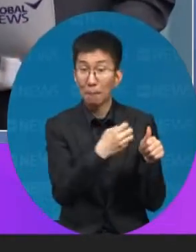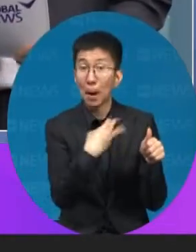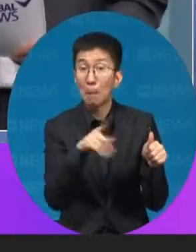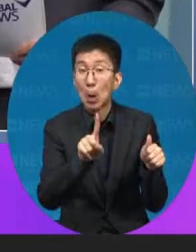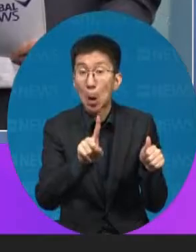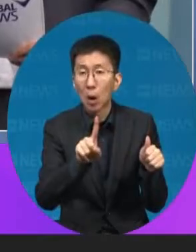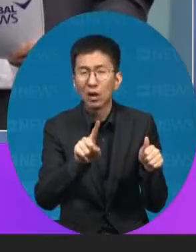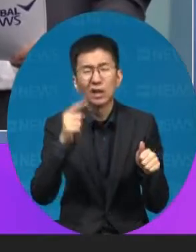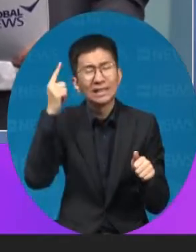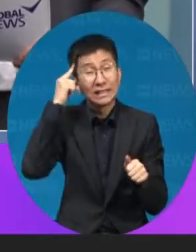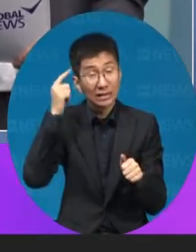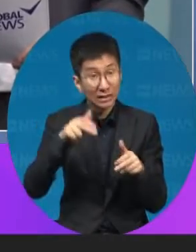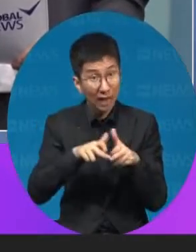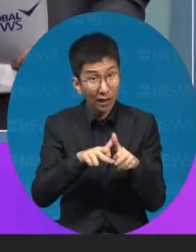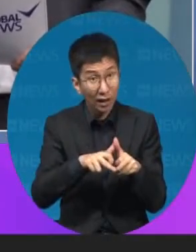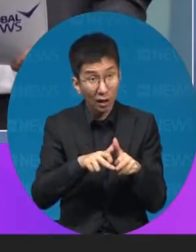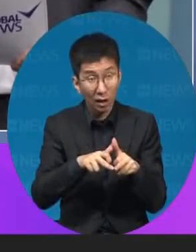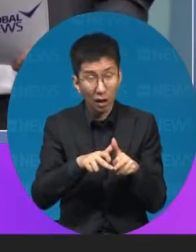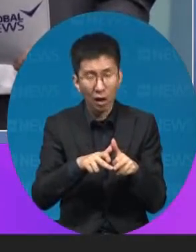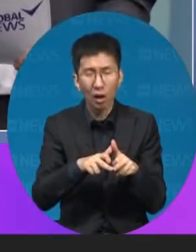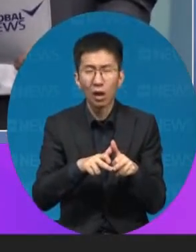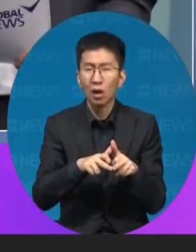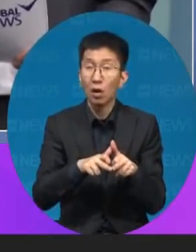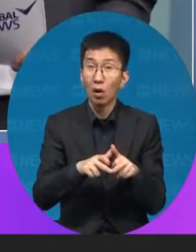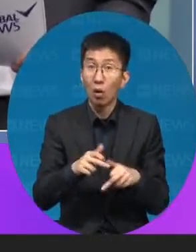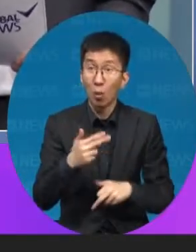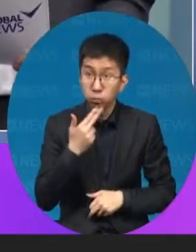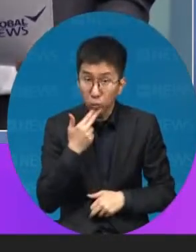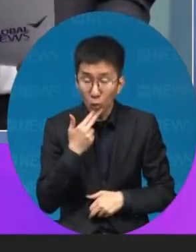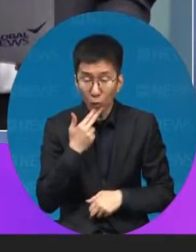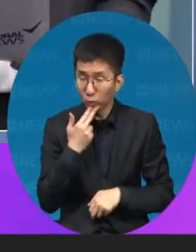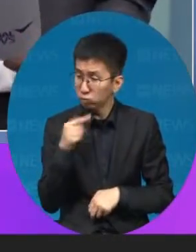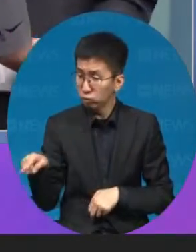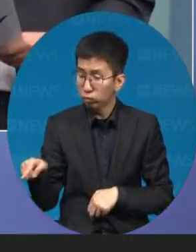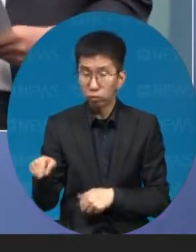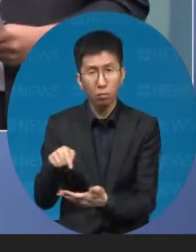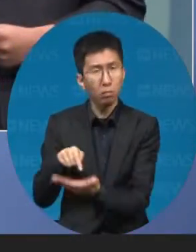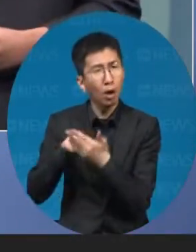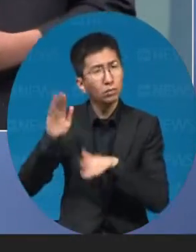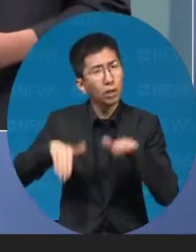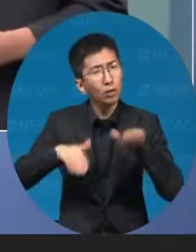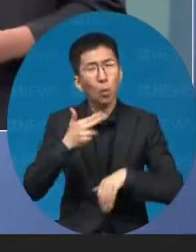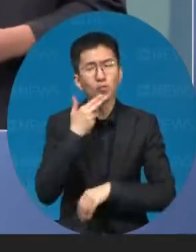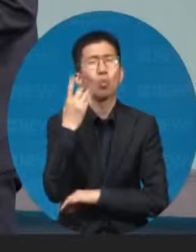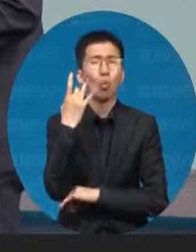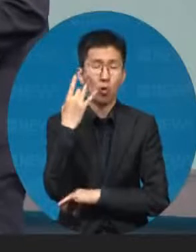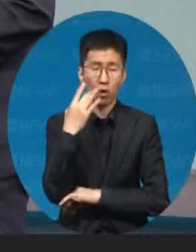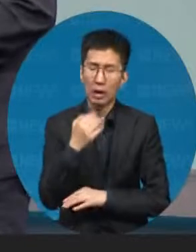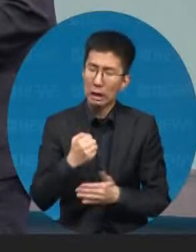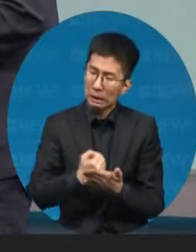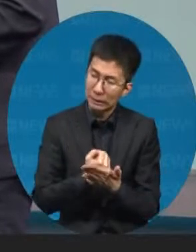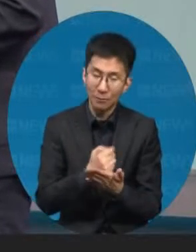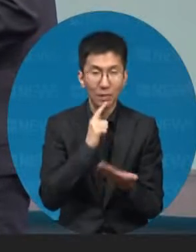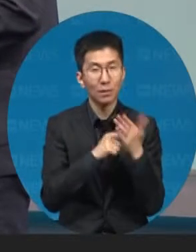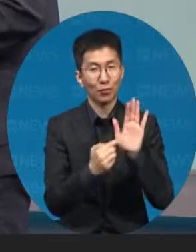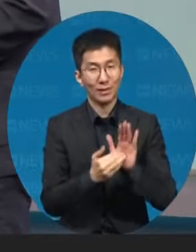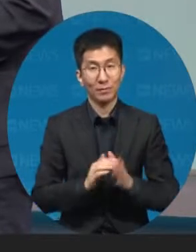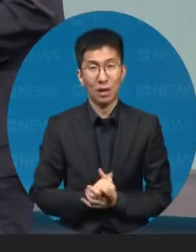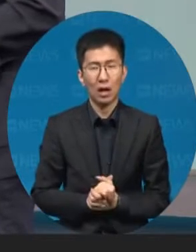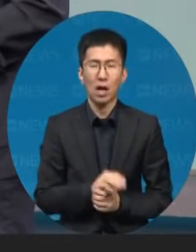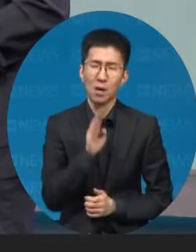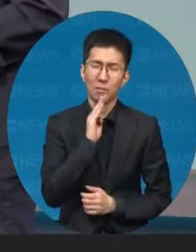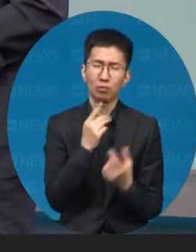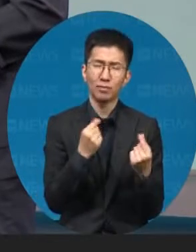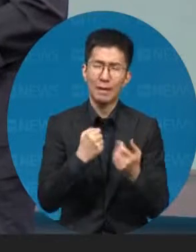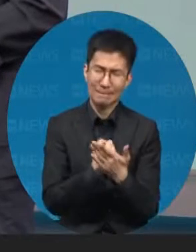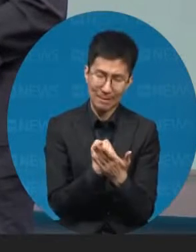장애가 있는 경우가 아니라면 이런 차이가 일반적으로 드러나지 않는다고 설명했습니다 아니 이게 굉장히 안타까운 상황 아니겠습니까 그런데 이렇게